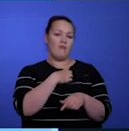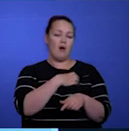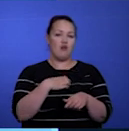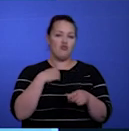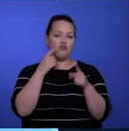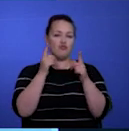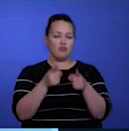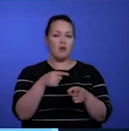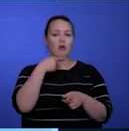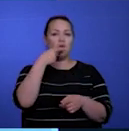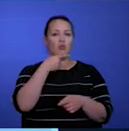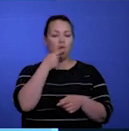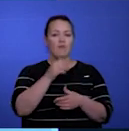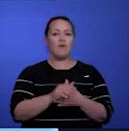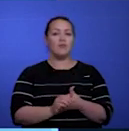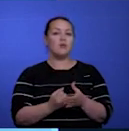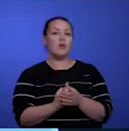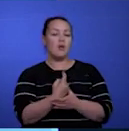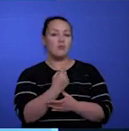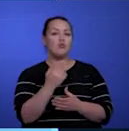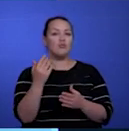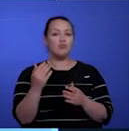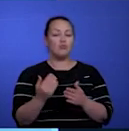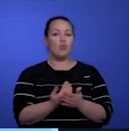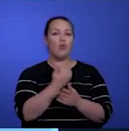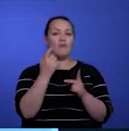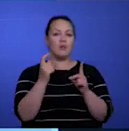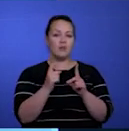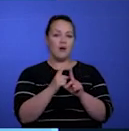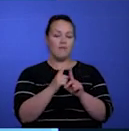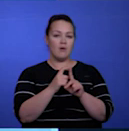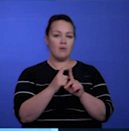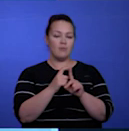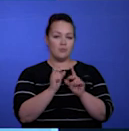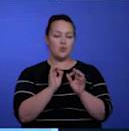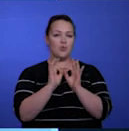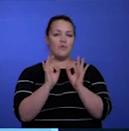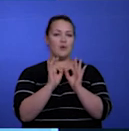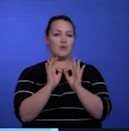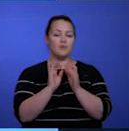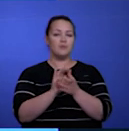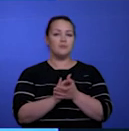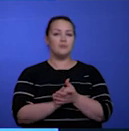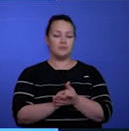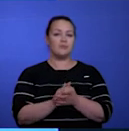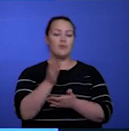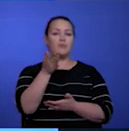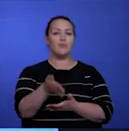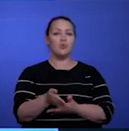часть слова и образует новые слова проверим вперед